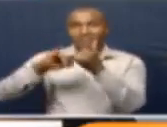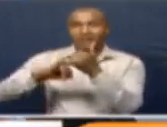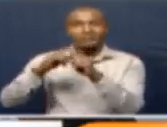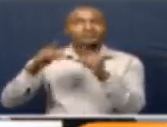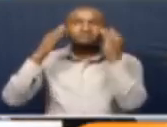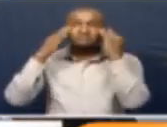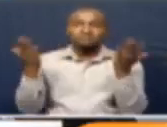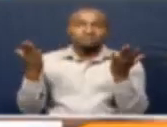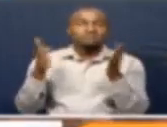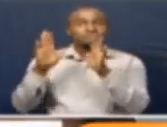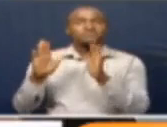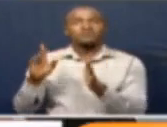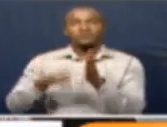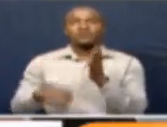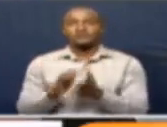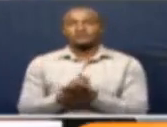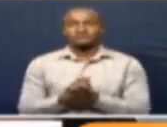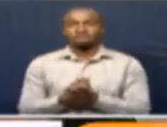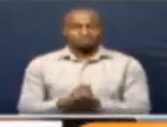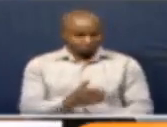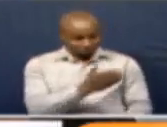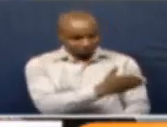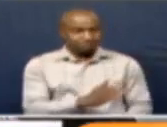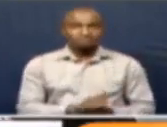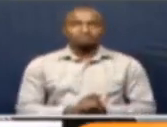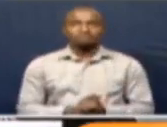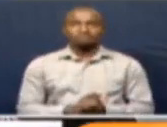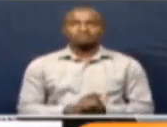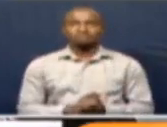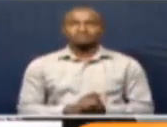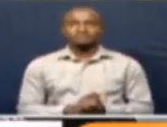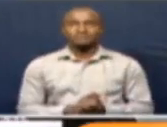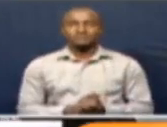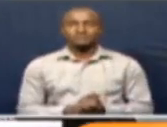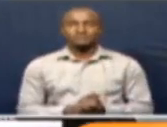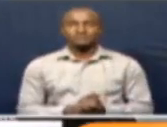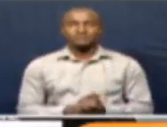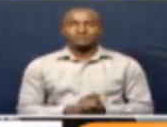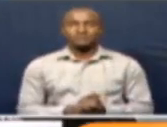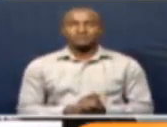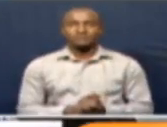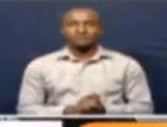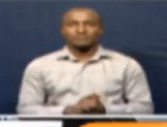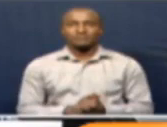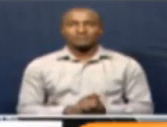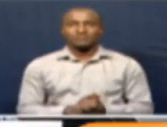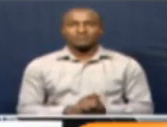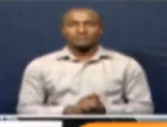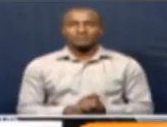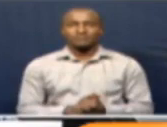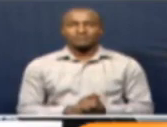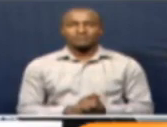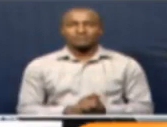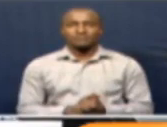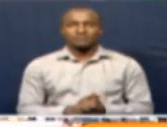mke maana yake ni nini. Tuje kwako sasa. Nataka na wale nadhani itakuwa vema mkiulize maswali kwa haraka. Msafwari na maana yake